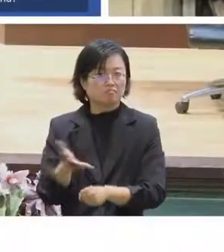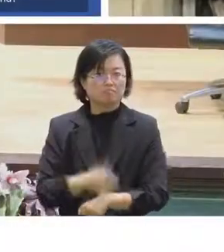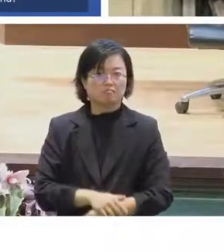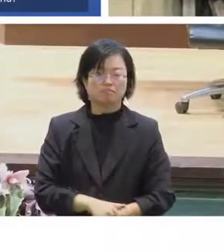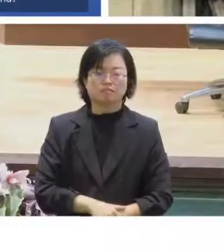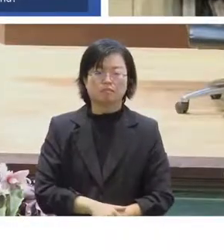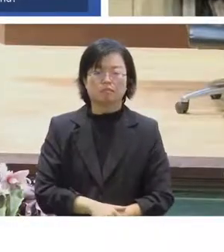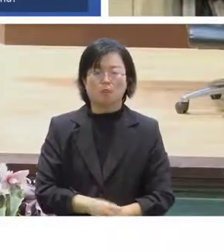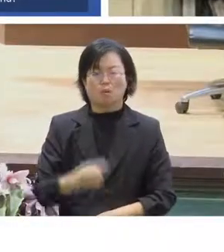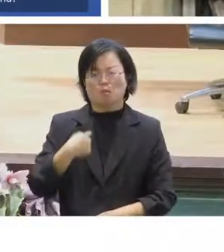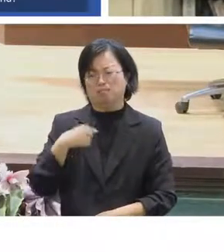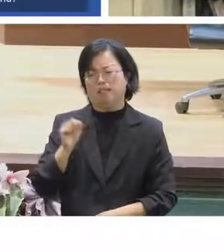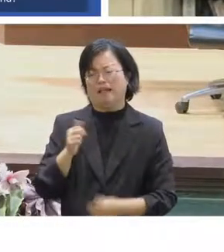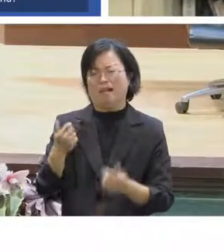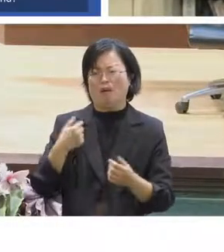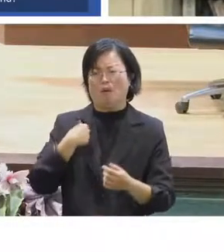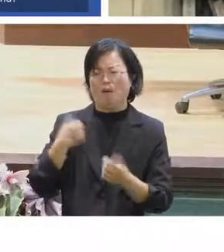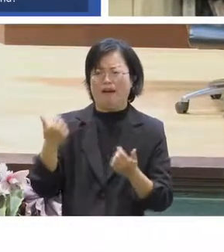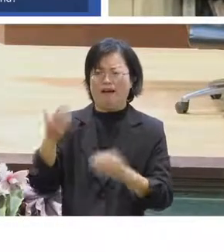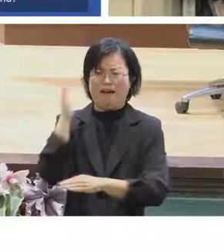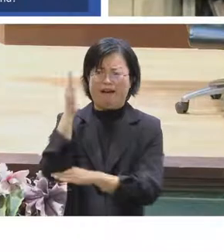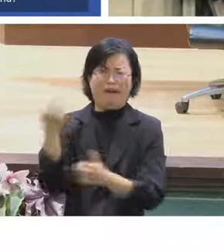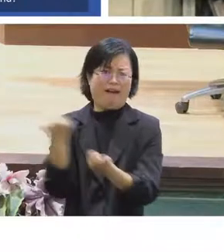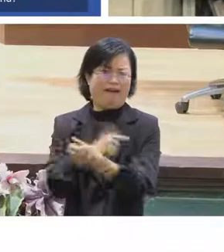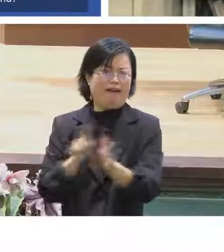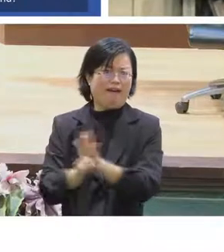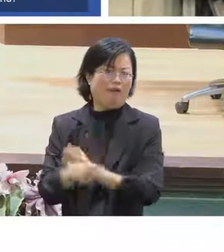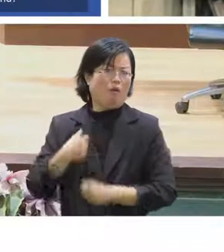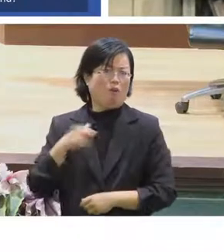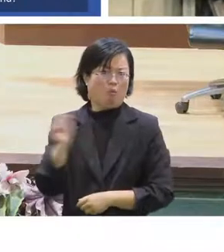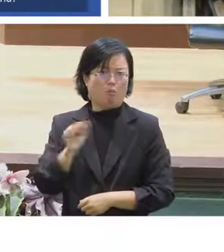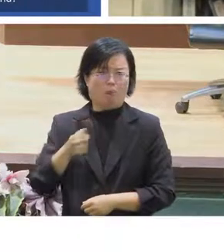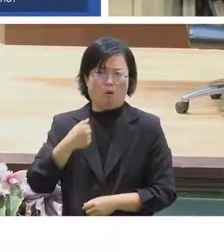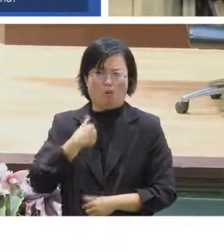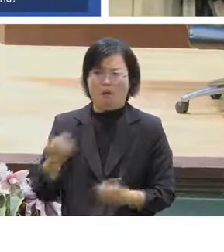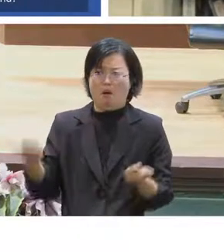我不能代表政府去发表任何的评论，然后我也